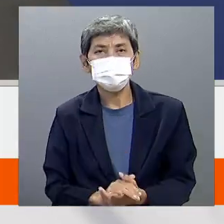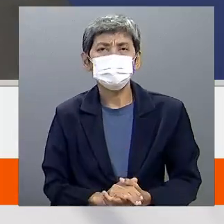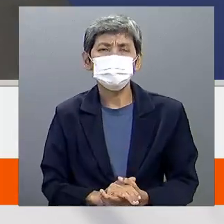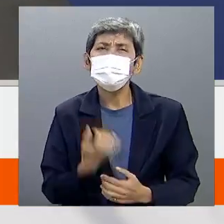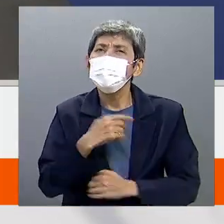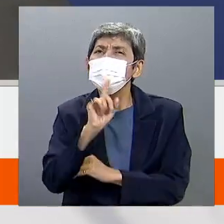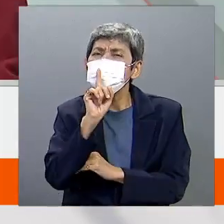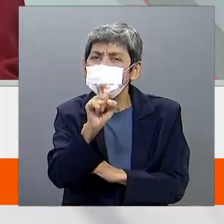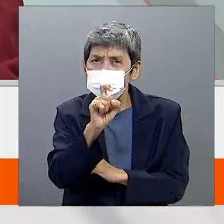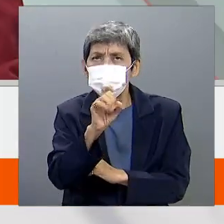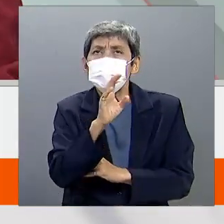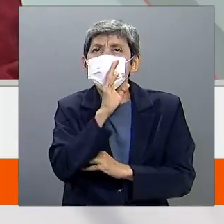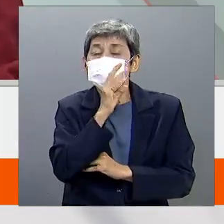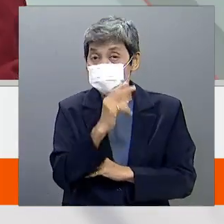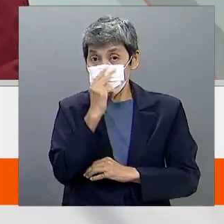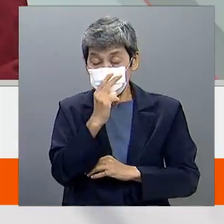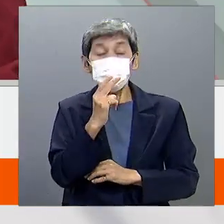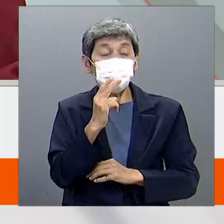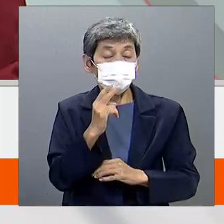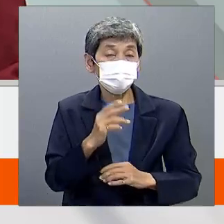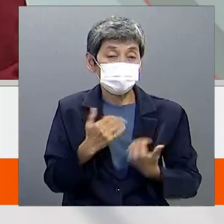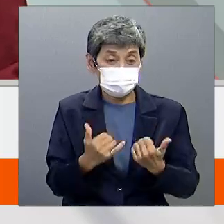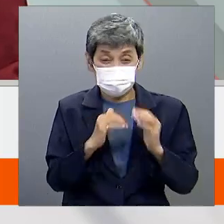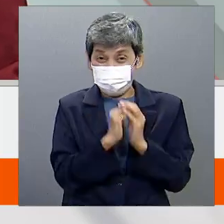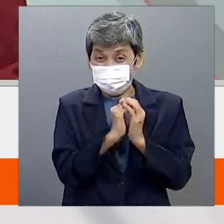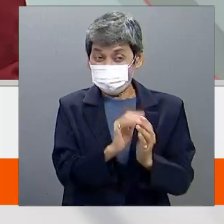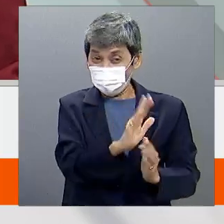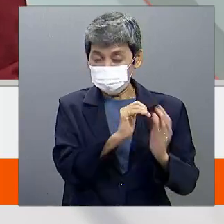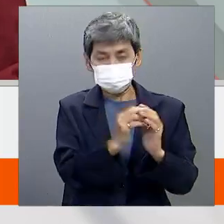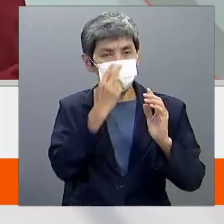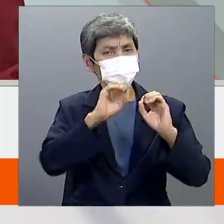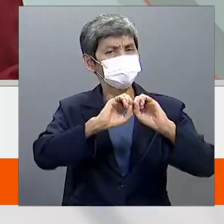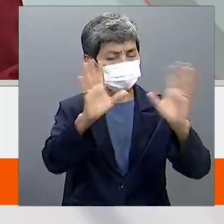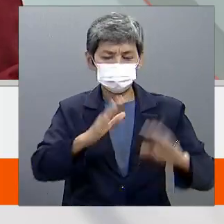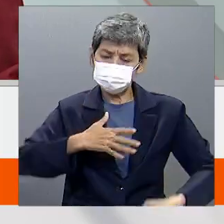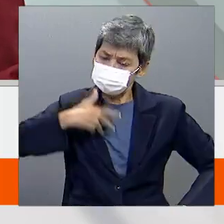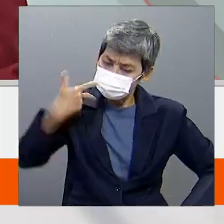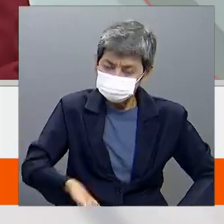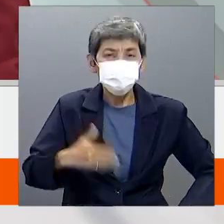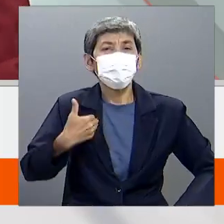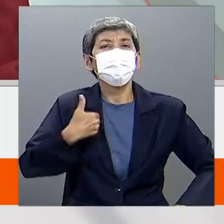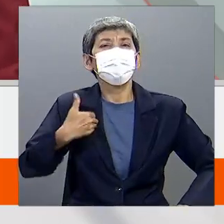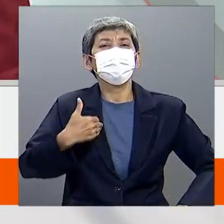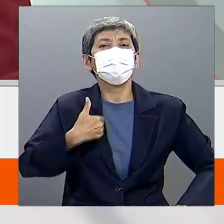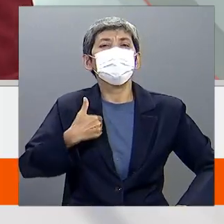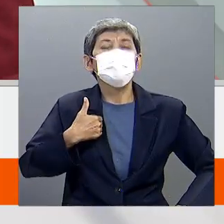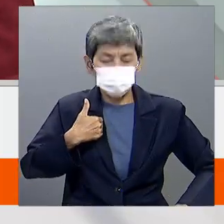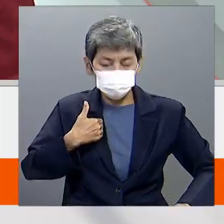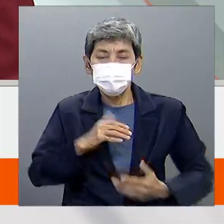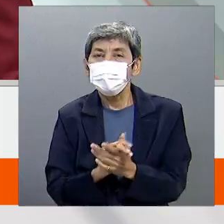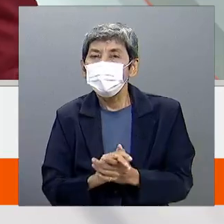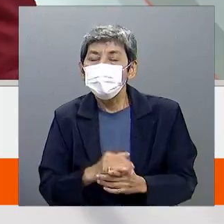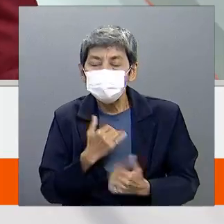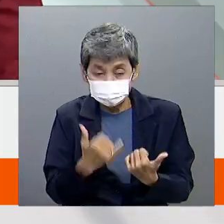ดว่าพิจารณาดูแล้วเนี่ยท่าทีของจีนเขาก็ค่อนข้างจะชัดเจนไม่พอใจมาตั้งแต่ก่อนหน้าที่จะเดินทางเยือนแล้วด้วยแล้วพอทันที